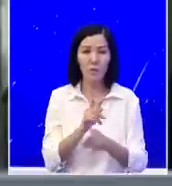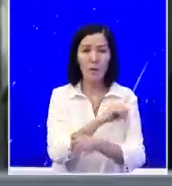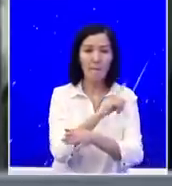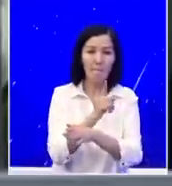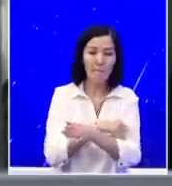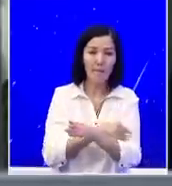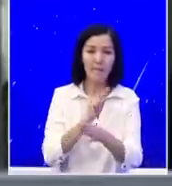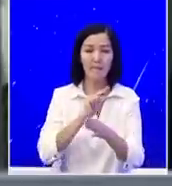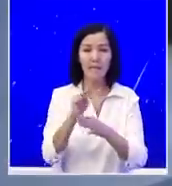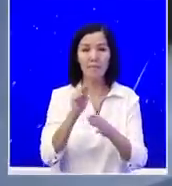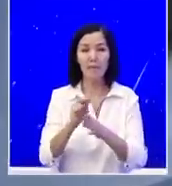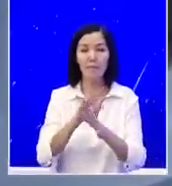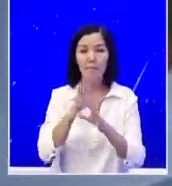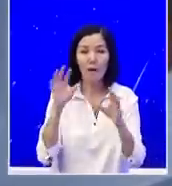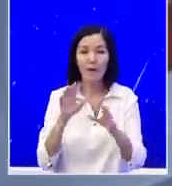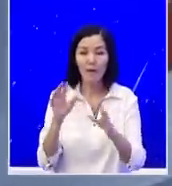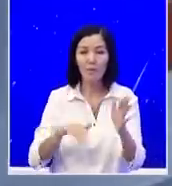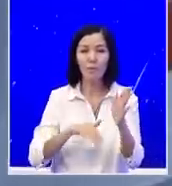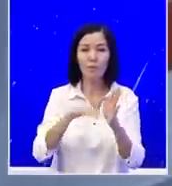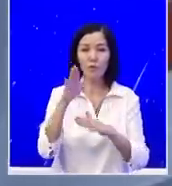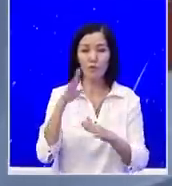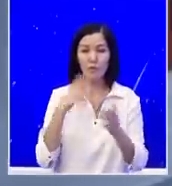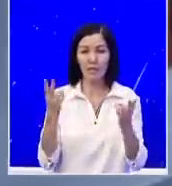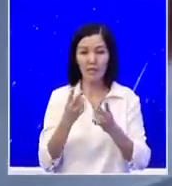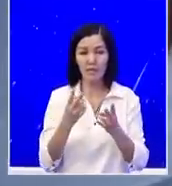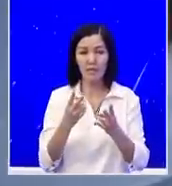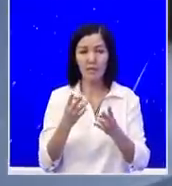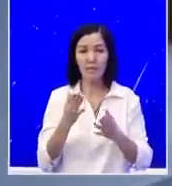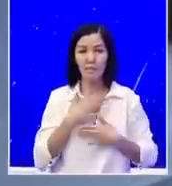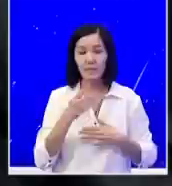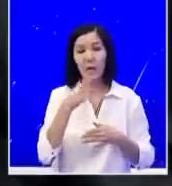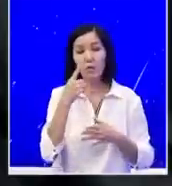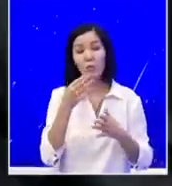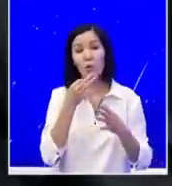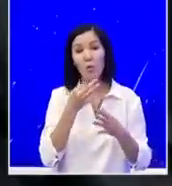етіп тәрбиелеу. Бізге айтуға оңай.